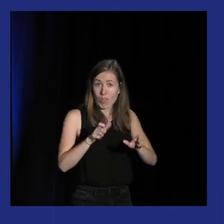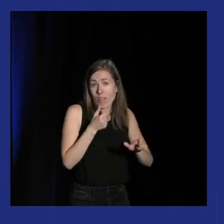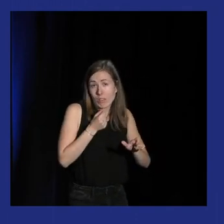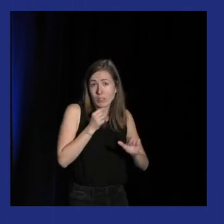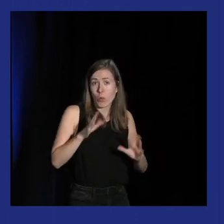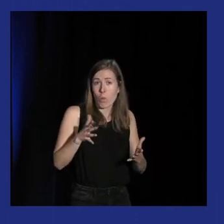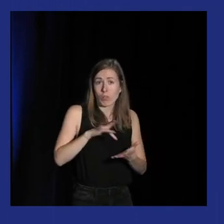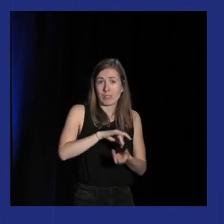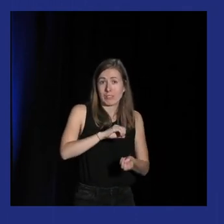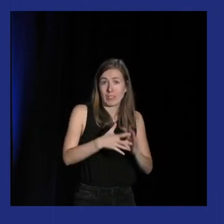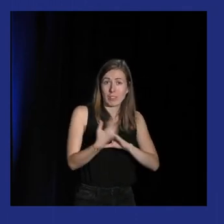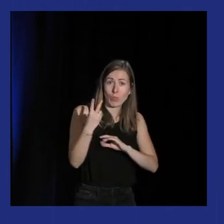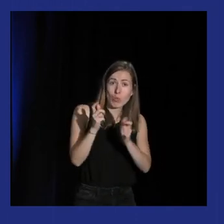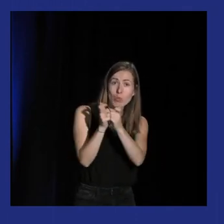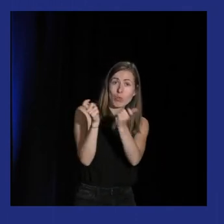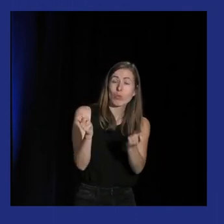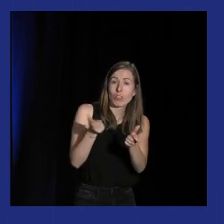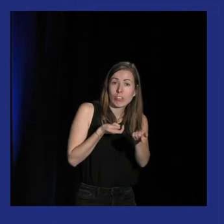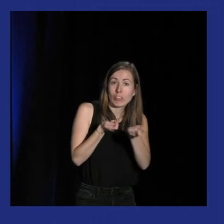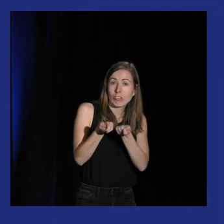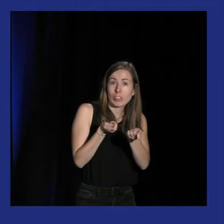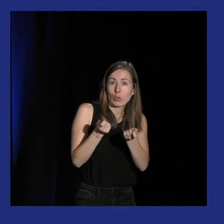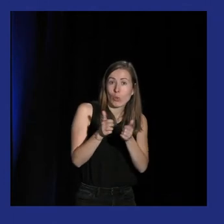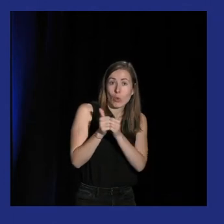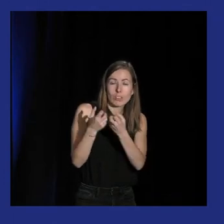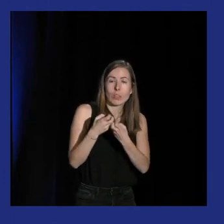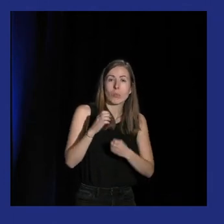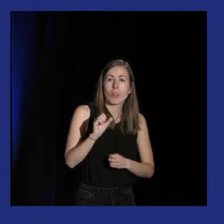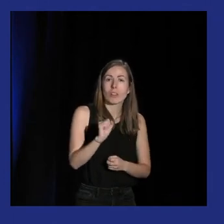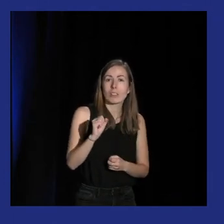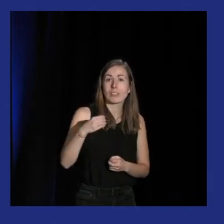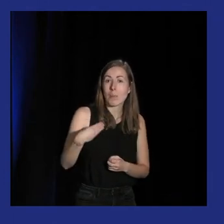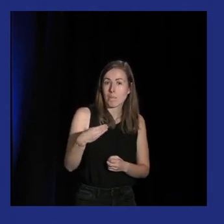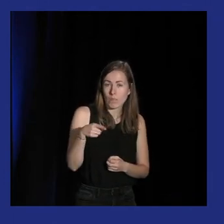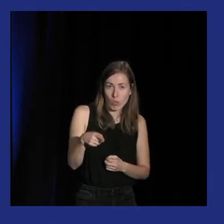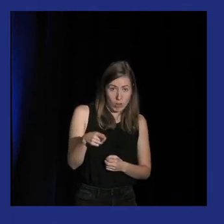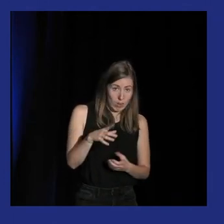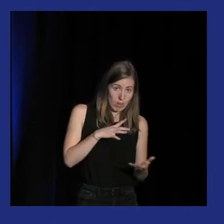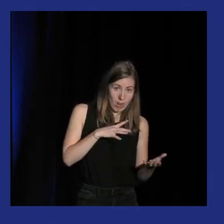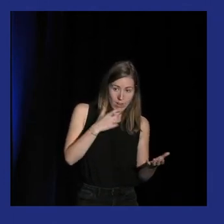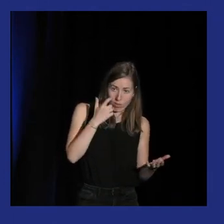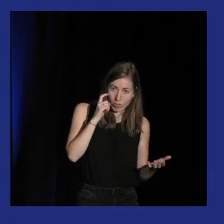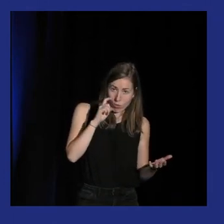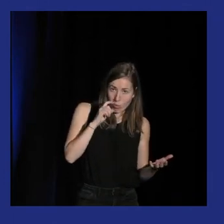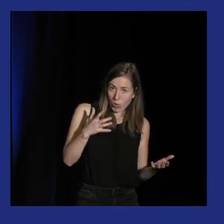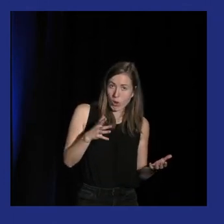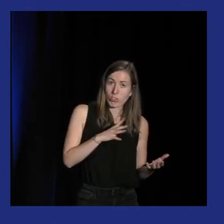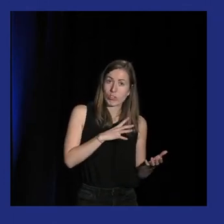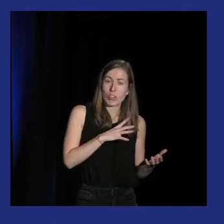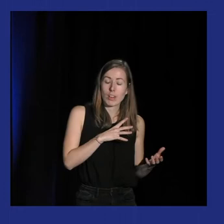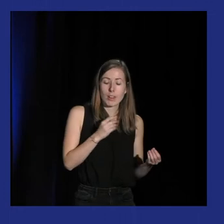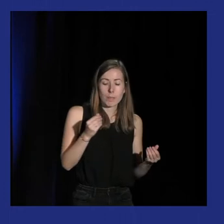des des sociétés des sociétés de gestion collective comme la SACEM où on voit que c'est il y a vraiment des compartiments de de